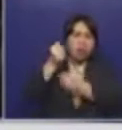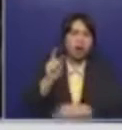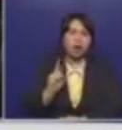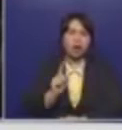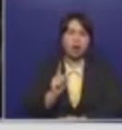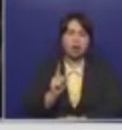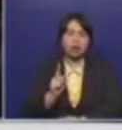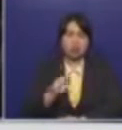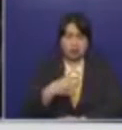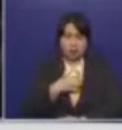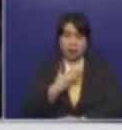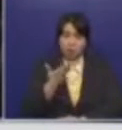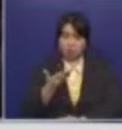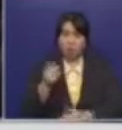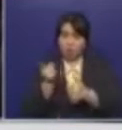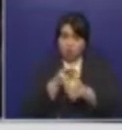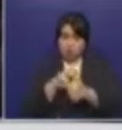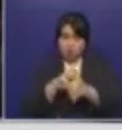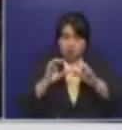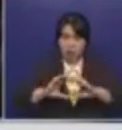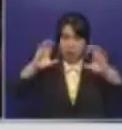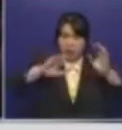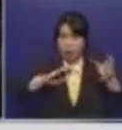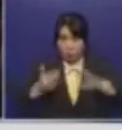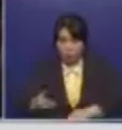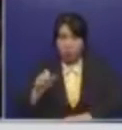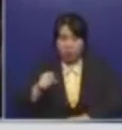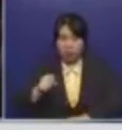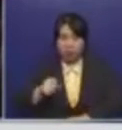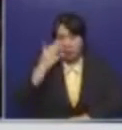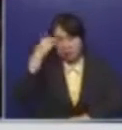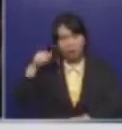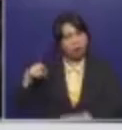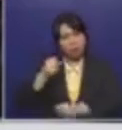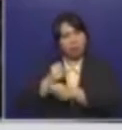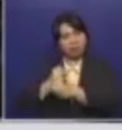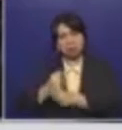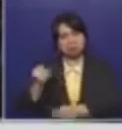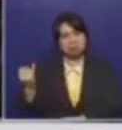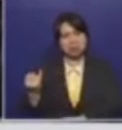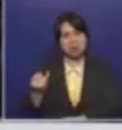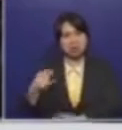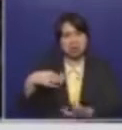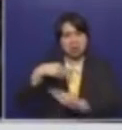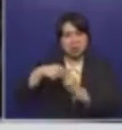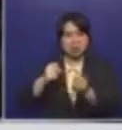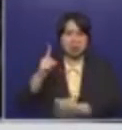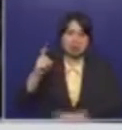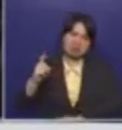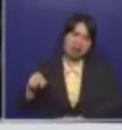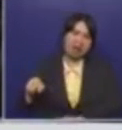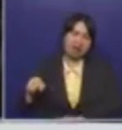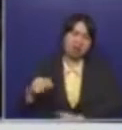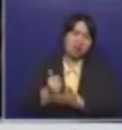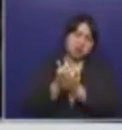ที่พี่น้องประชาชนเรียกร้องข้อที่หนึ่งคือการยุบสภาเพราะรัฐบาลบริหารงานล้มเหลวในการบริหารเศรษฐกิจล้มเหลวในการเยียวยา